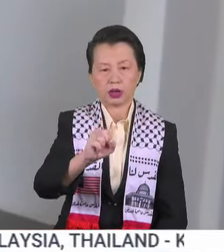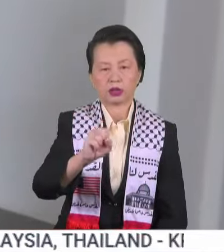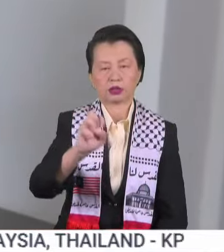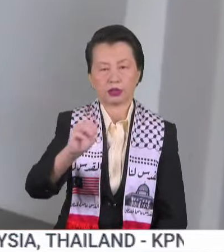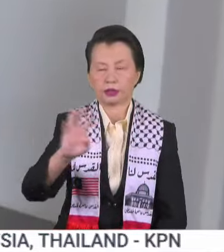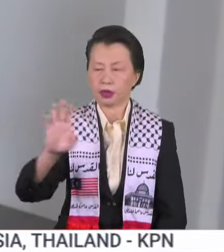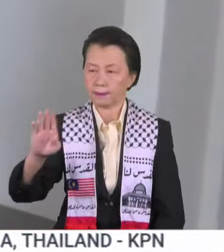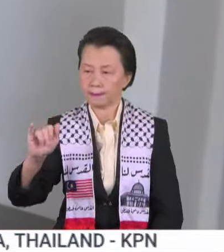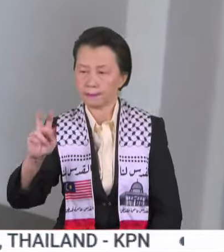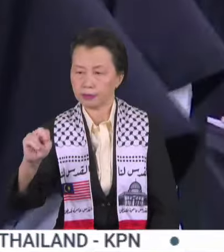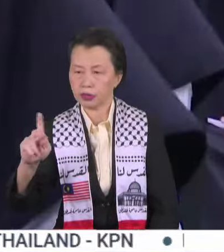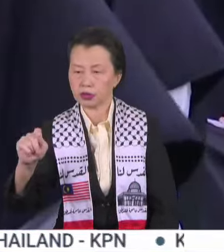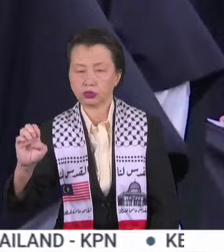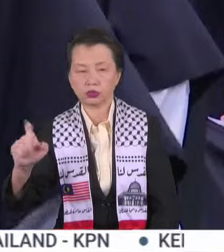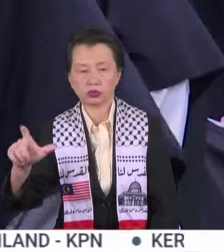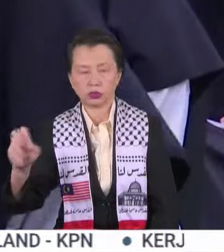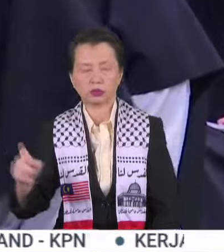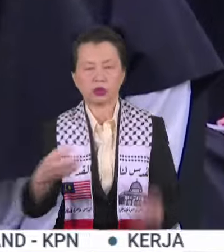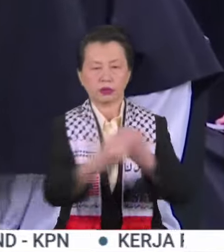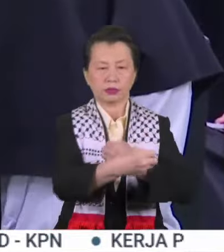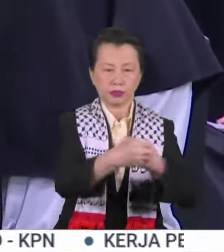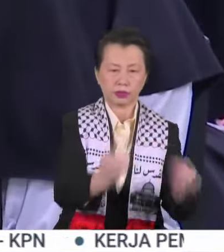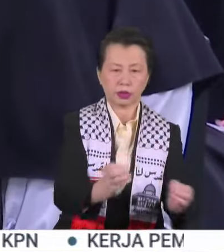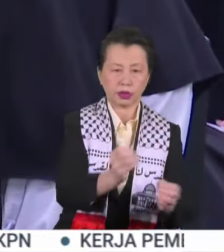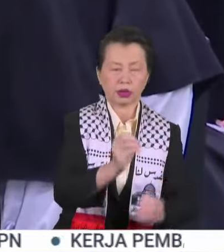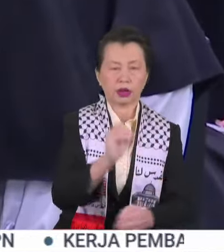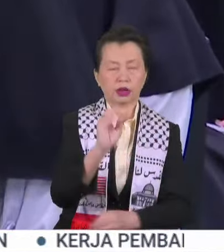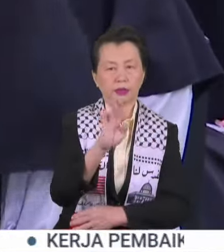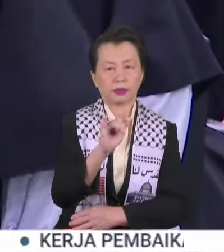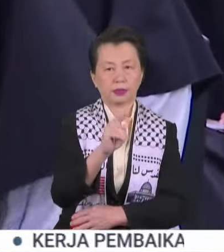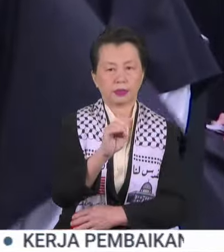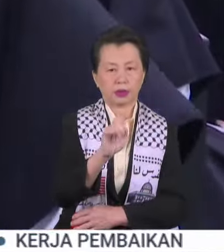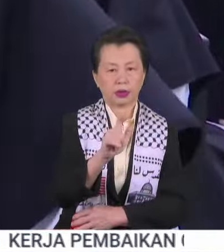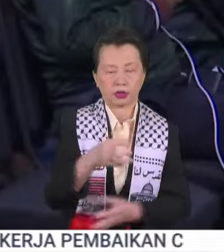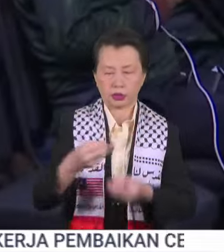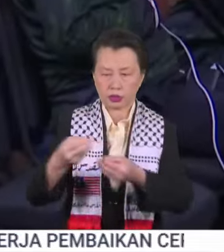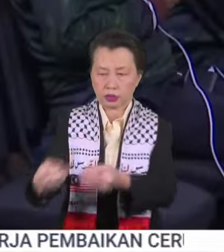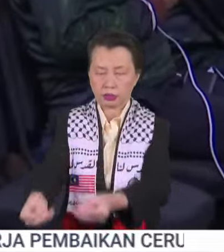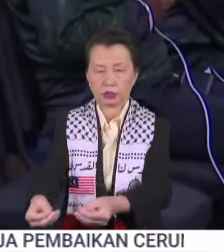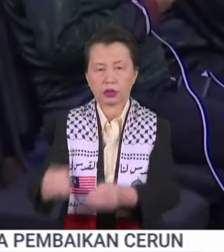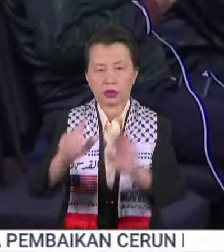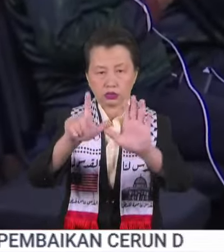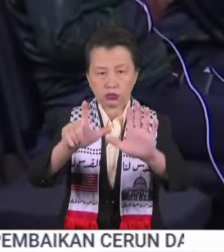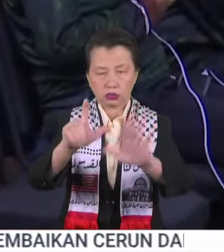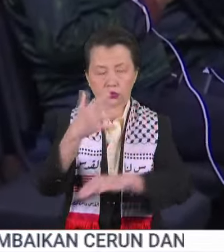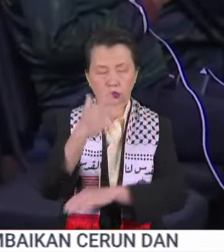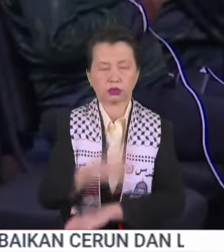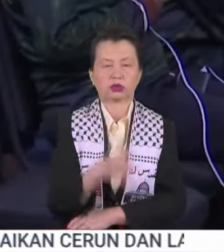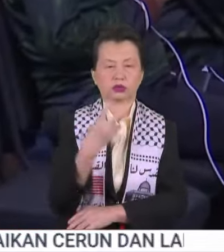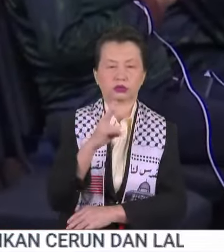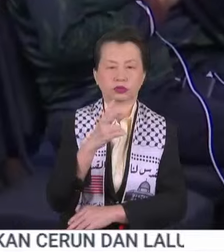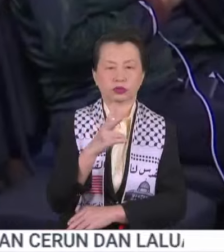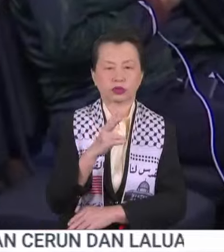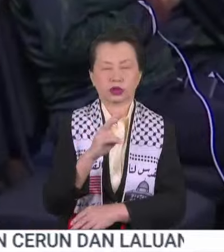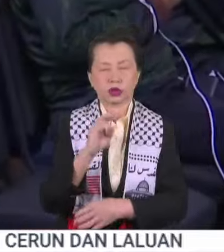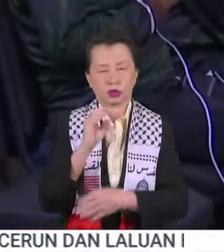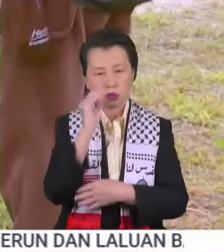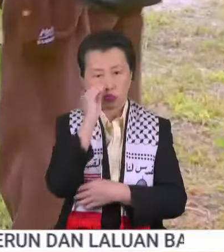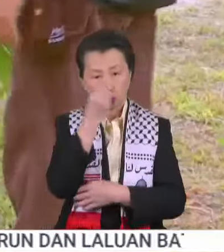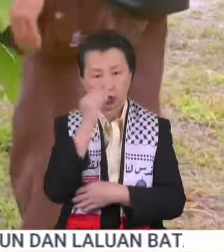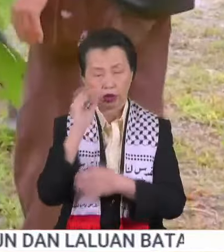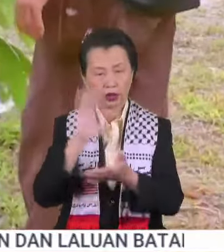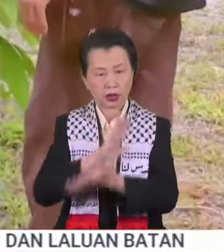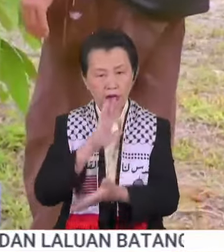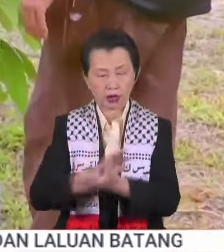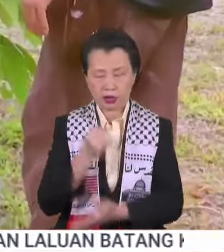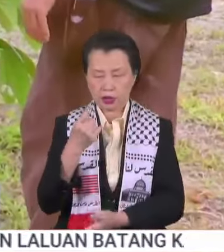Pada majlis yang sama, Pejabat Hutan Wilayah Bintulu telah menyumbangkan 7 anak pokok bunga raya, 17 anak pokok bunga kertas dan